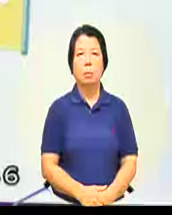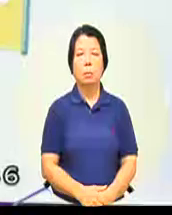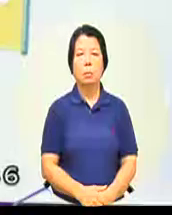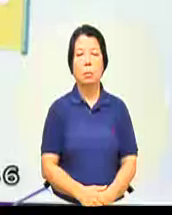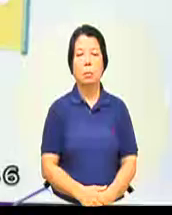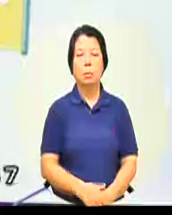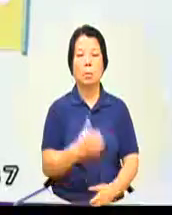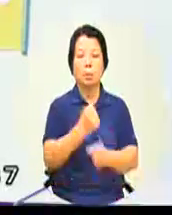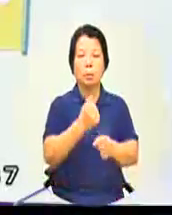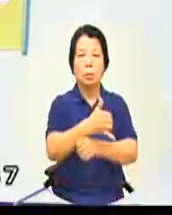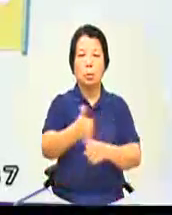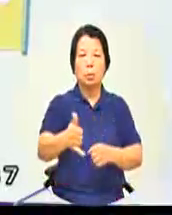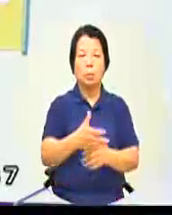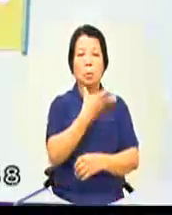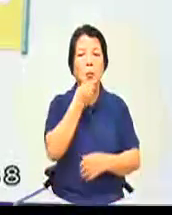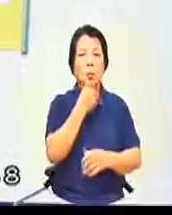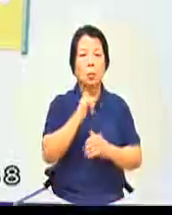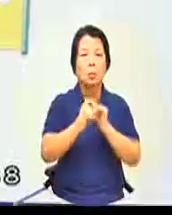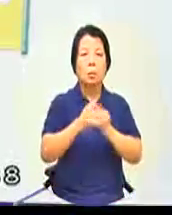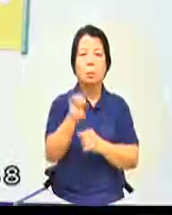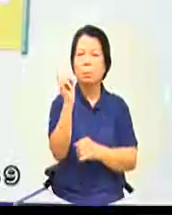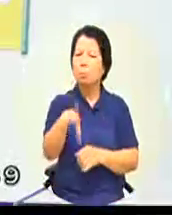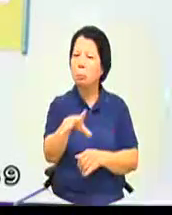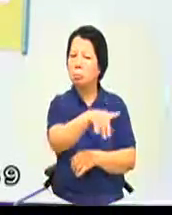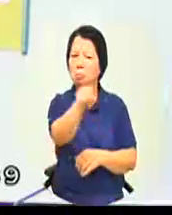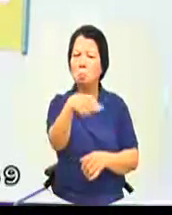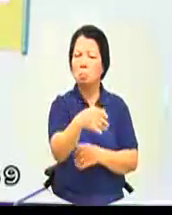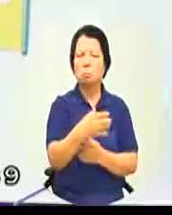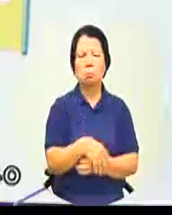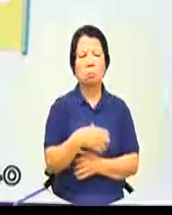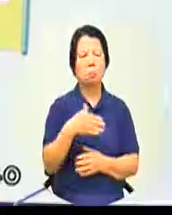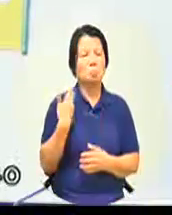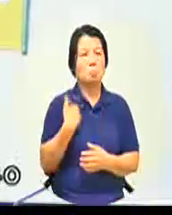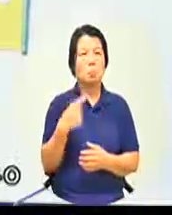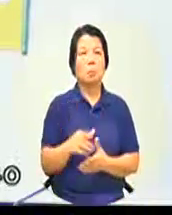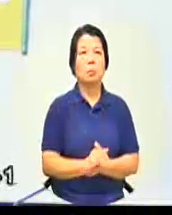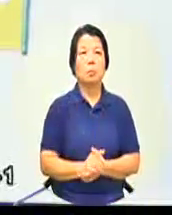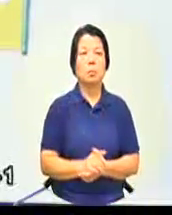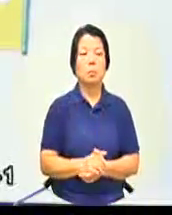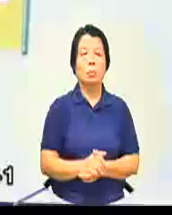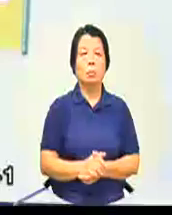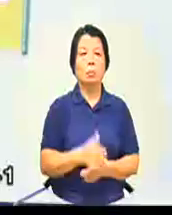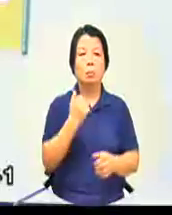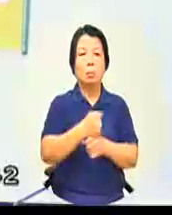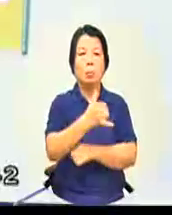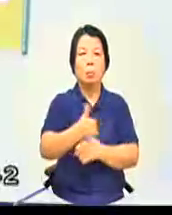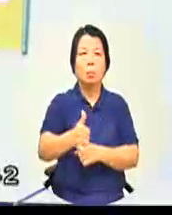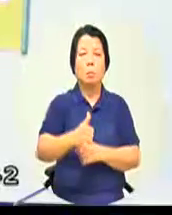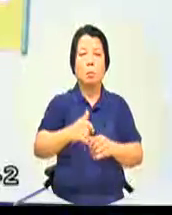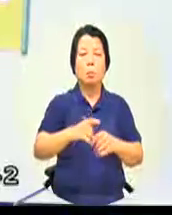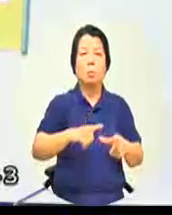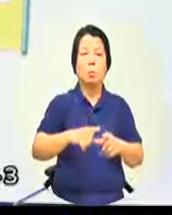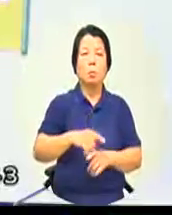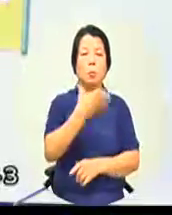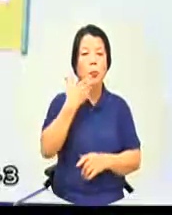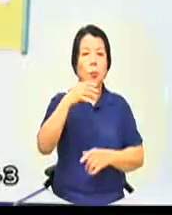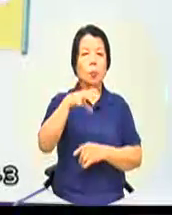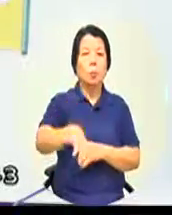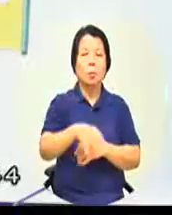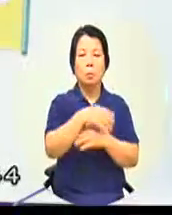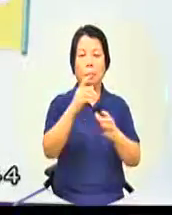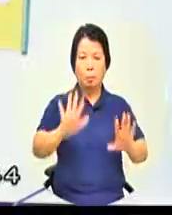员工福利社你对唔知，作者人唔知啦。恁的员工福利社唔是设去市政府，即马设去中华